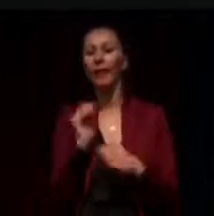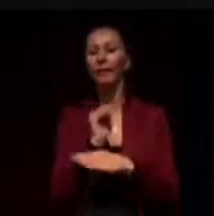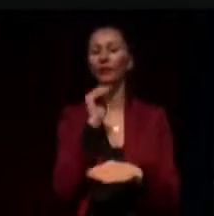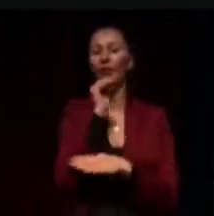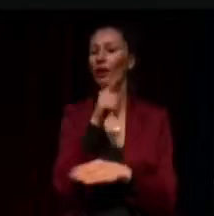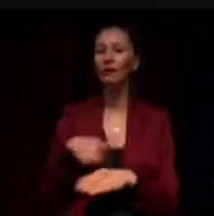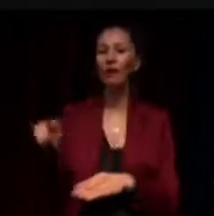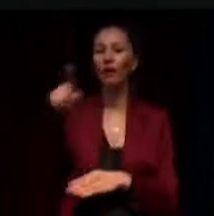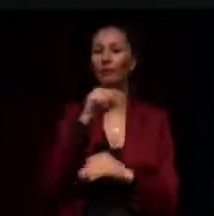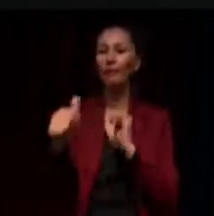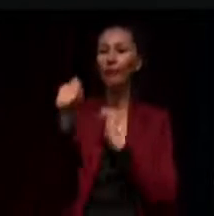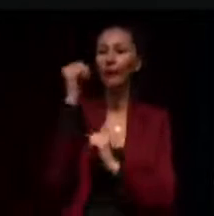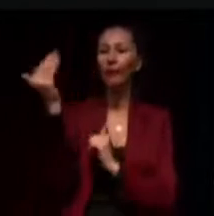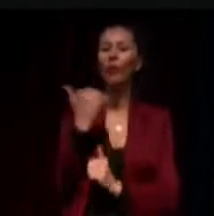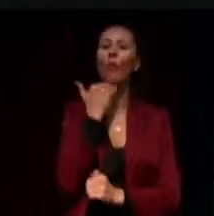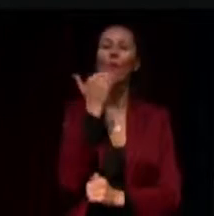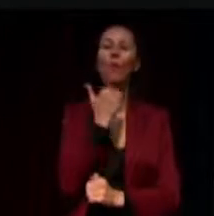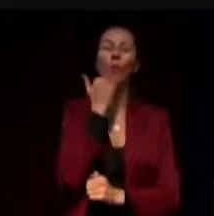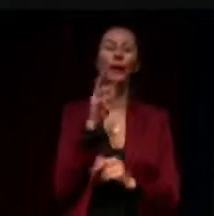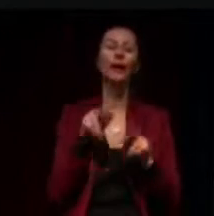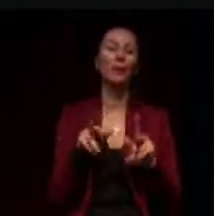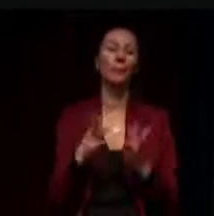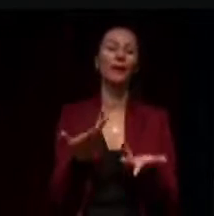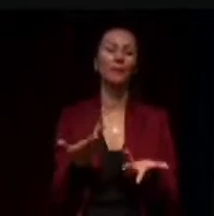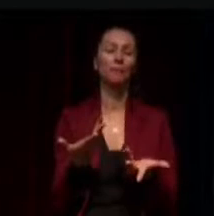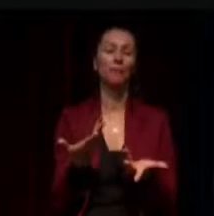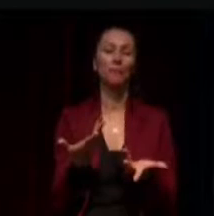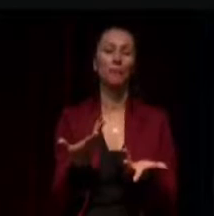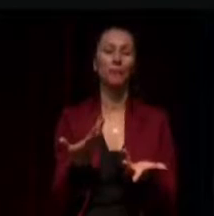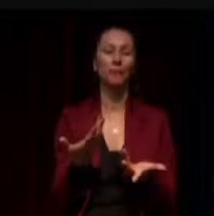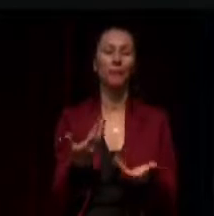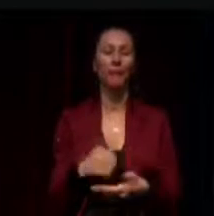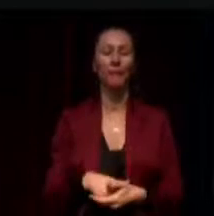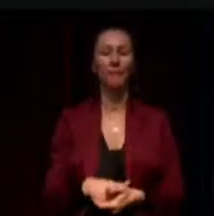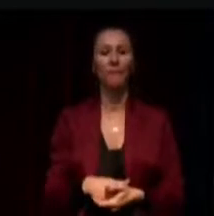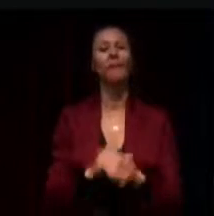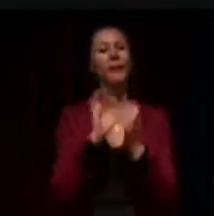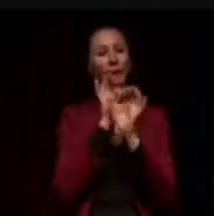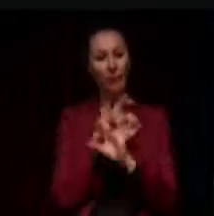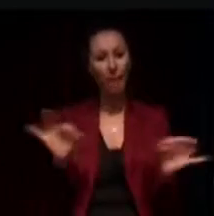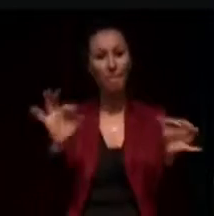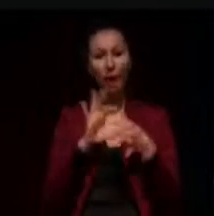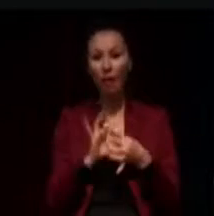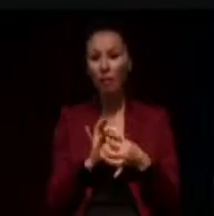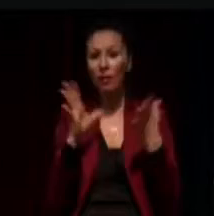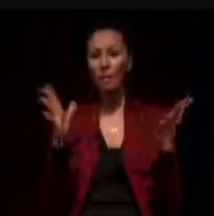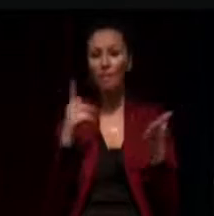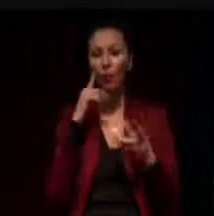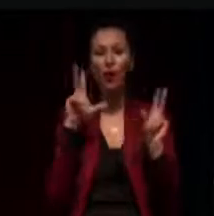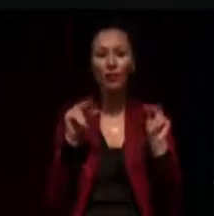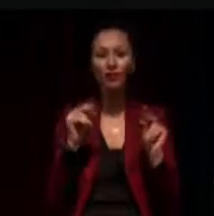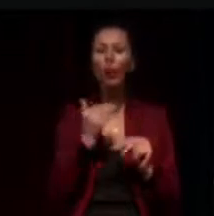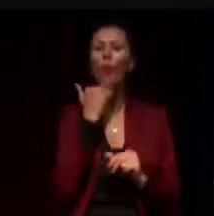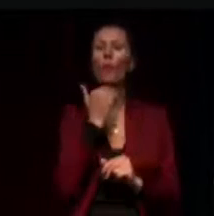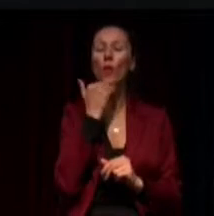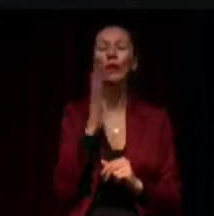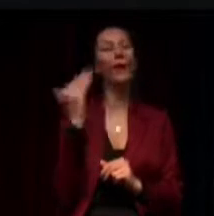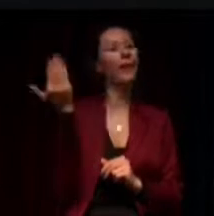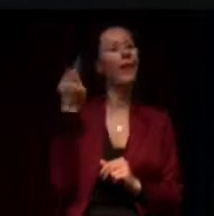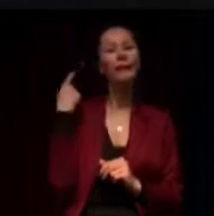yaşanan acıya bir çare oluyor. Henüz tam anlamıyla yeterli olmasa da eskiye